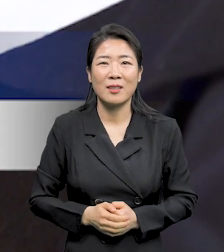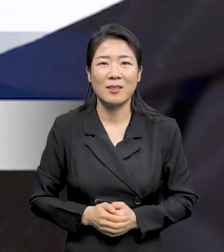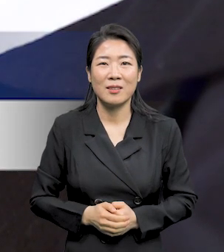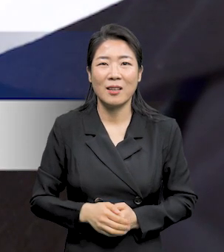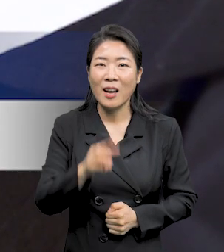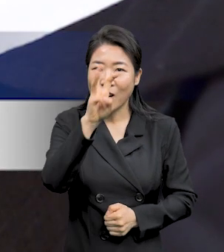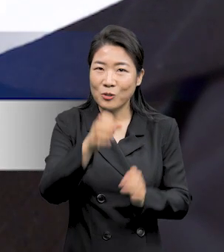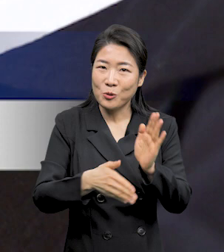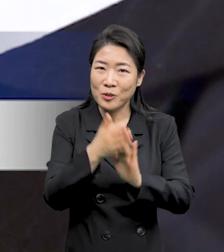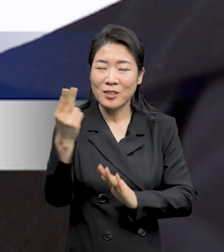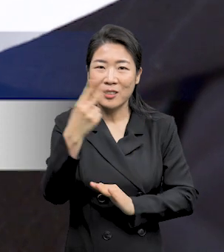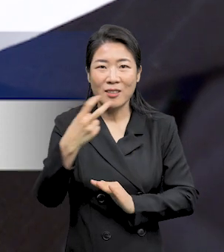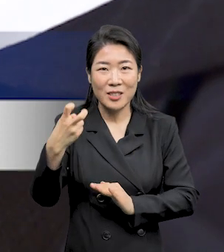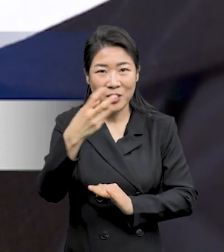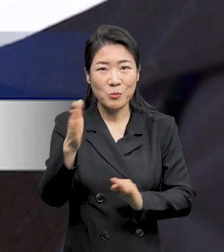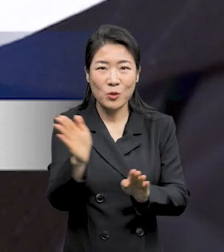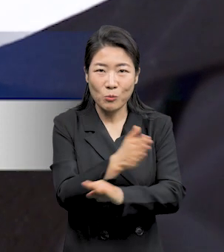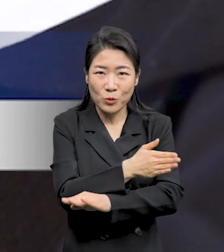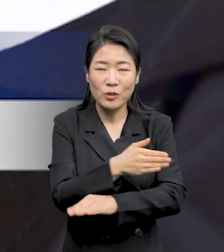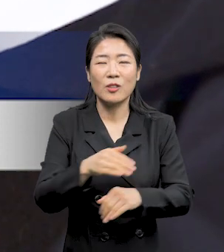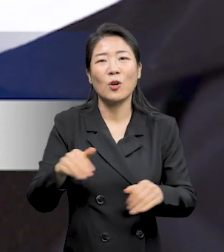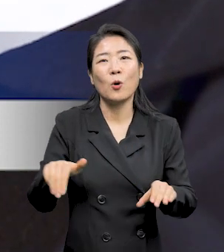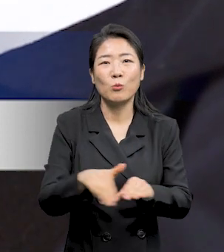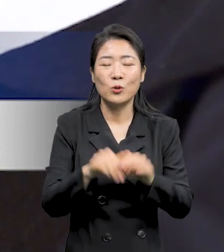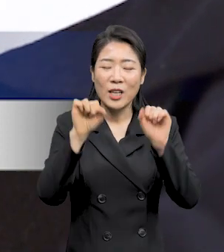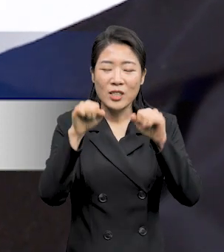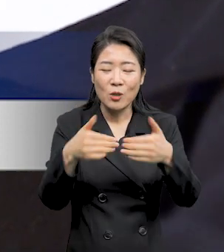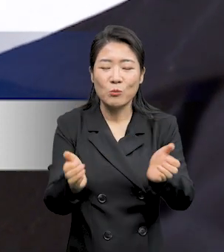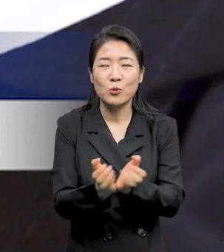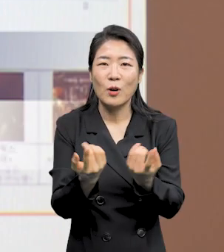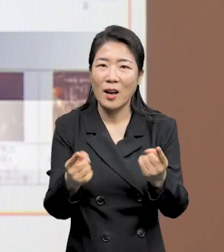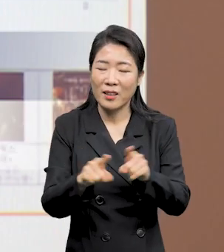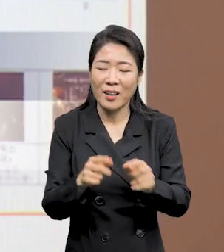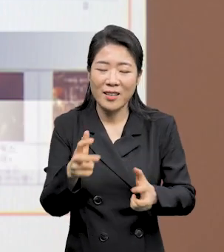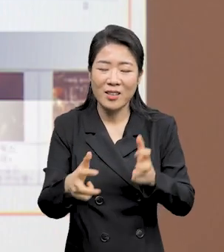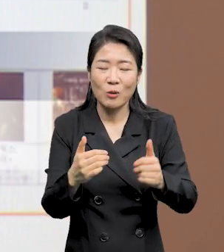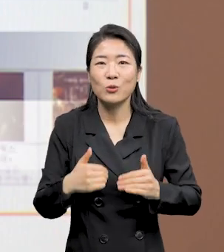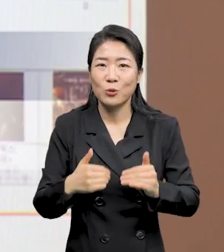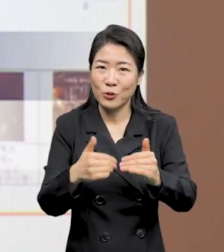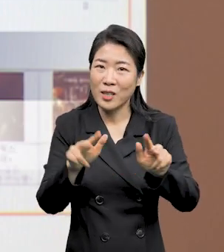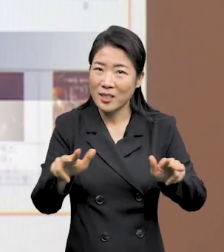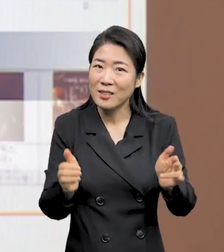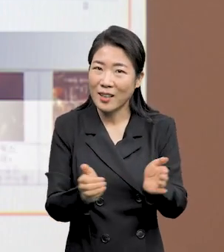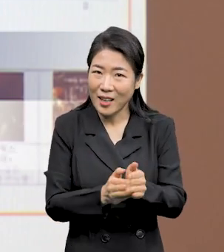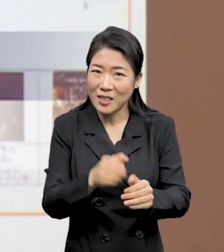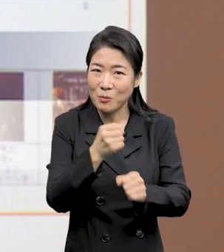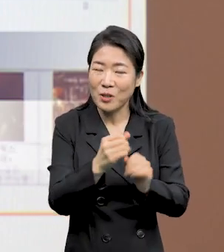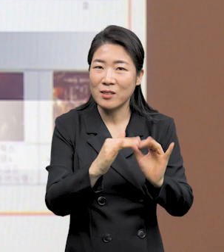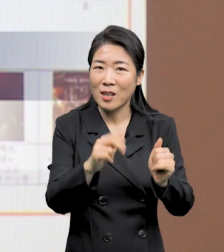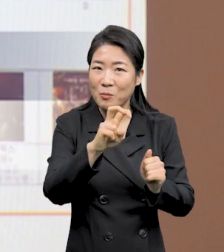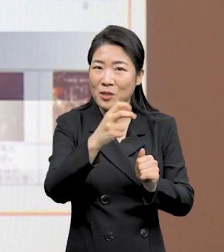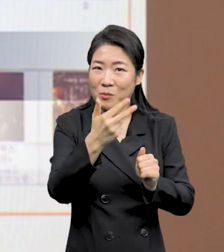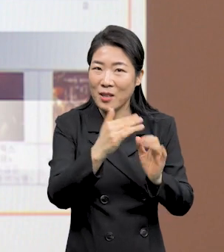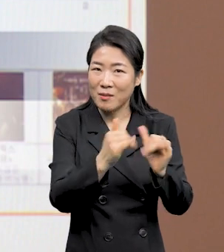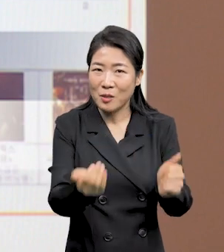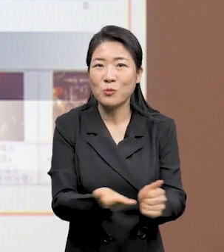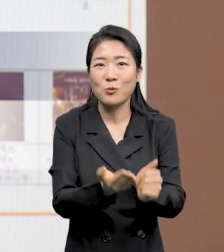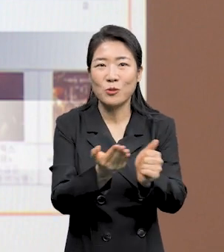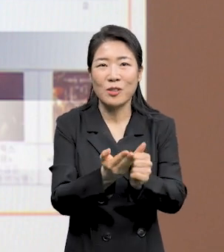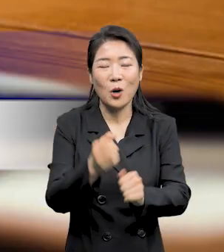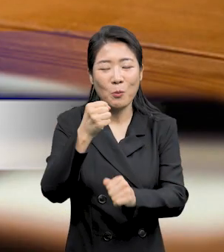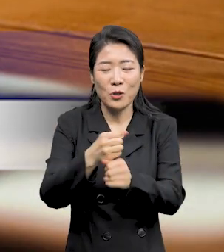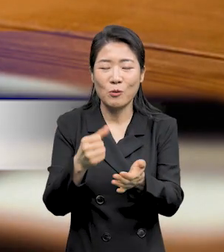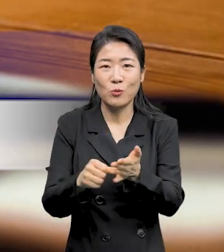광주시는 2022년부터 문체부 등과 함께 사업을 추진해 현재까지 작가 27명 육성 작품